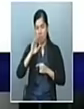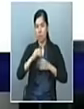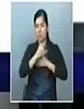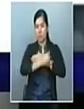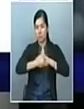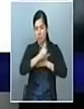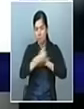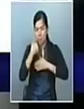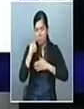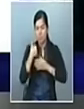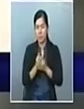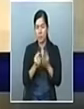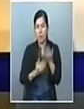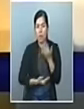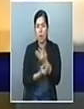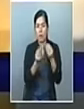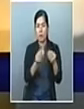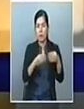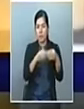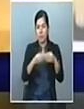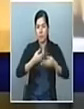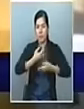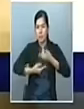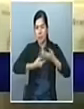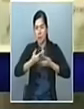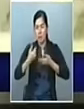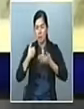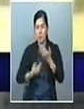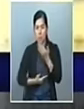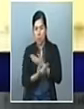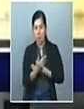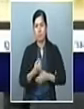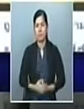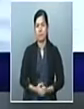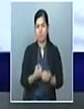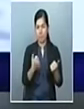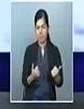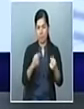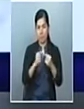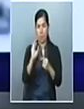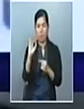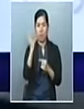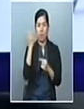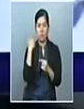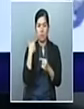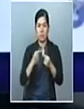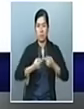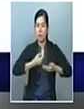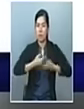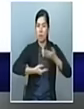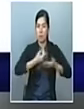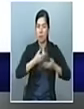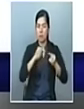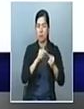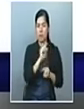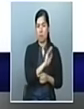ขายรายเล็กเข้าถึงตลาดในต่างประเทศได้ทั่วโลกอีกด้วยโดยสัดส่วนอีคอมเมิร์ซในตลาดโลกแบ่งเป็นการทำการค้าในและระหว่างประเท